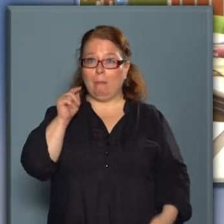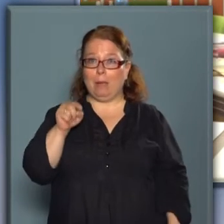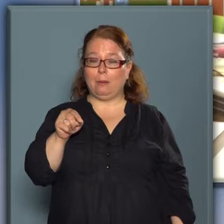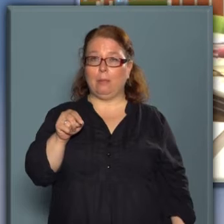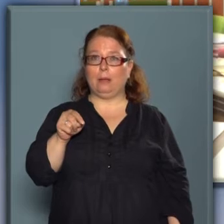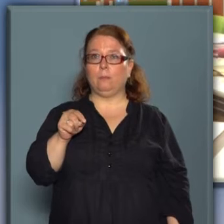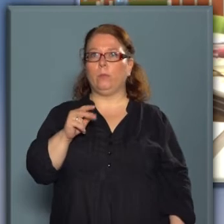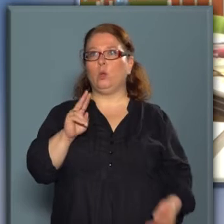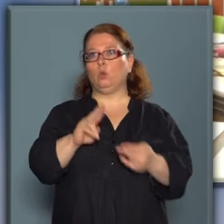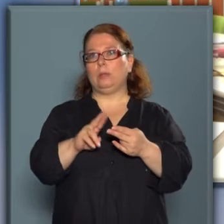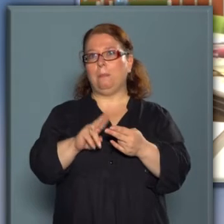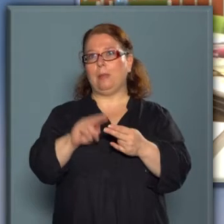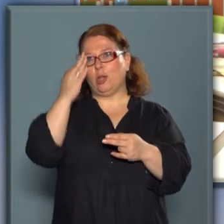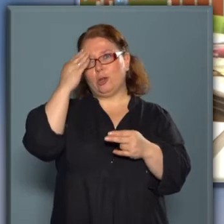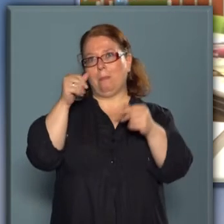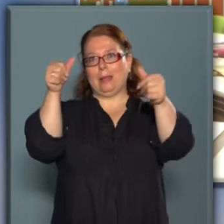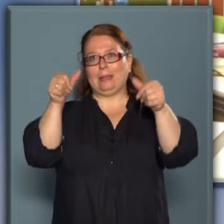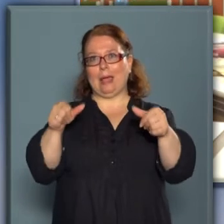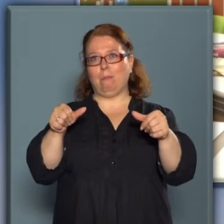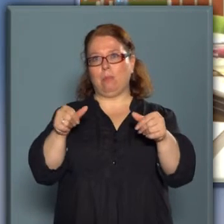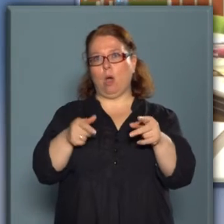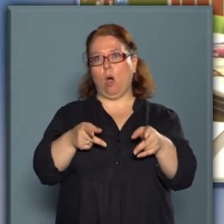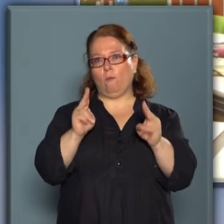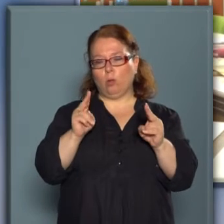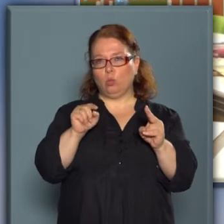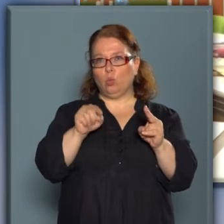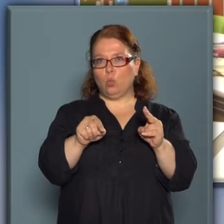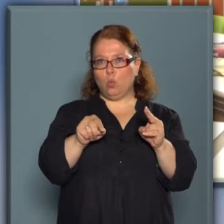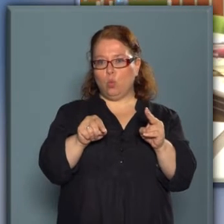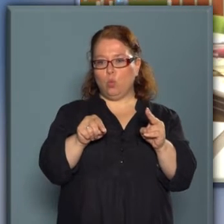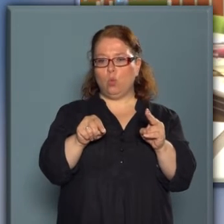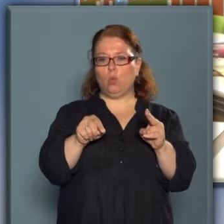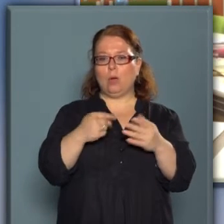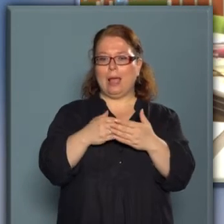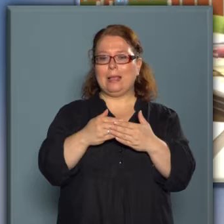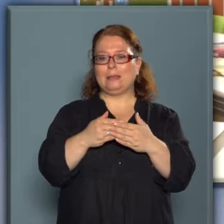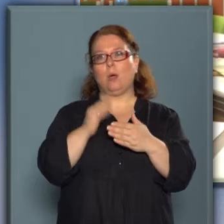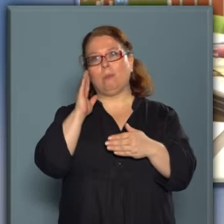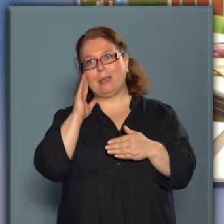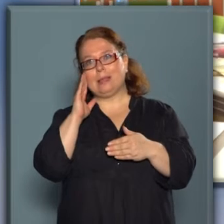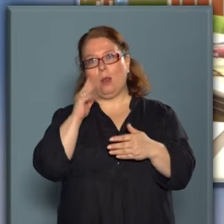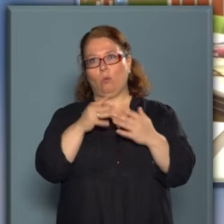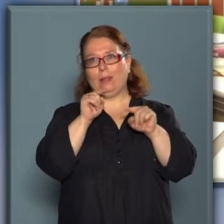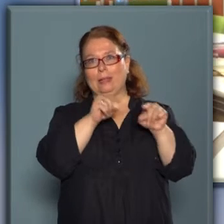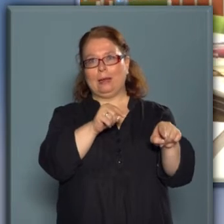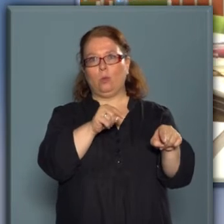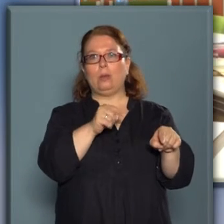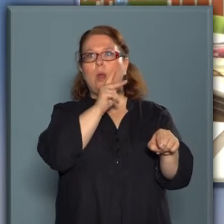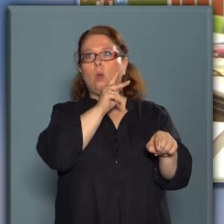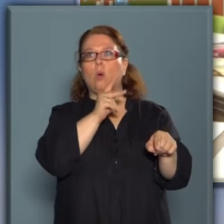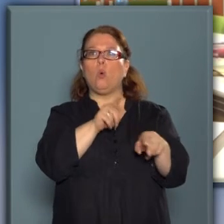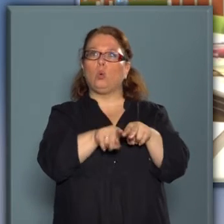novemberben, az ünnepélyes emléktábla avató pedig a beszálló vendéglőnél úgy tervezzük,